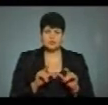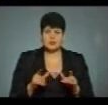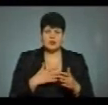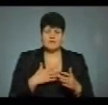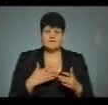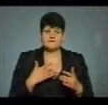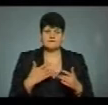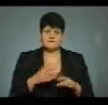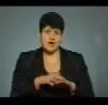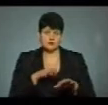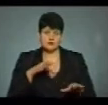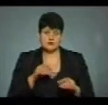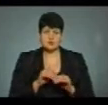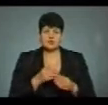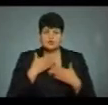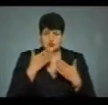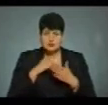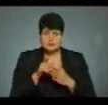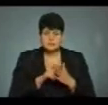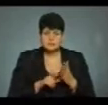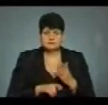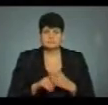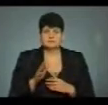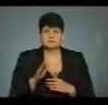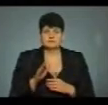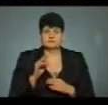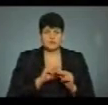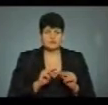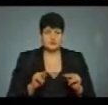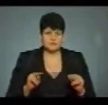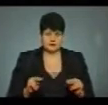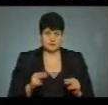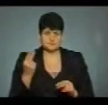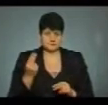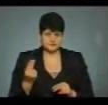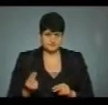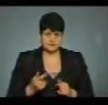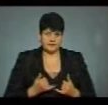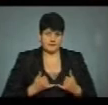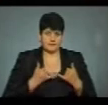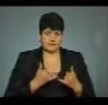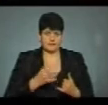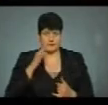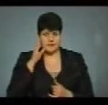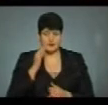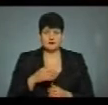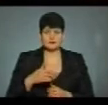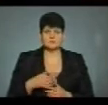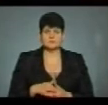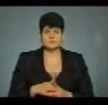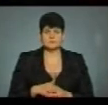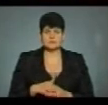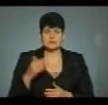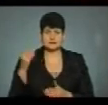залі прочитали вірш вчительки образотворчого мистецтва Галини Гаргури. Він присвячений Олександру Орляку. Стіна,